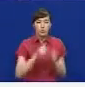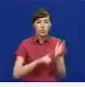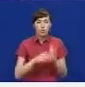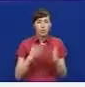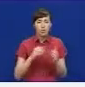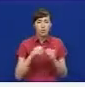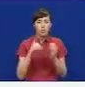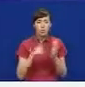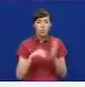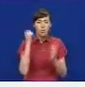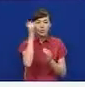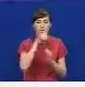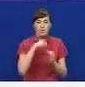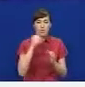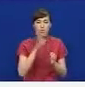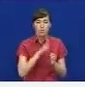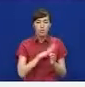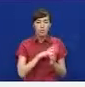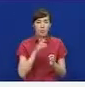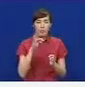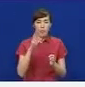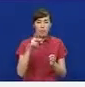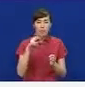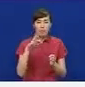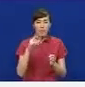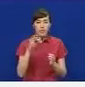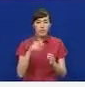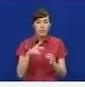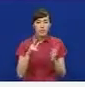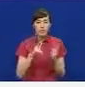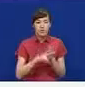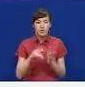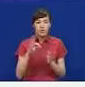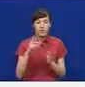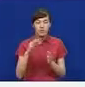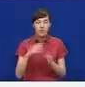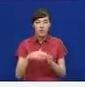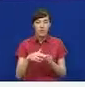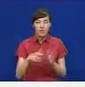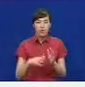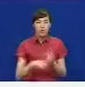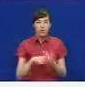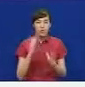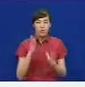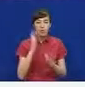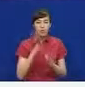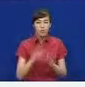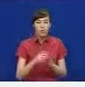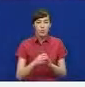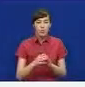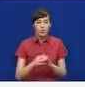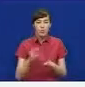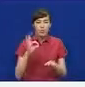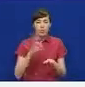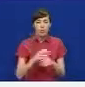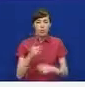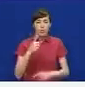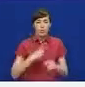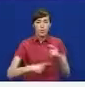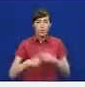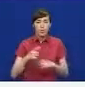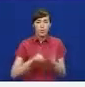17 жаста едім. Даңқты Панфилов атындағы 8-ші гвардия құрамында болып, елге ауыр жараланып қайттым. Сөз төркіні